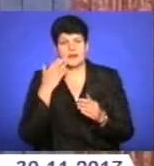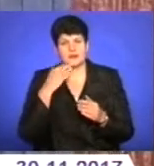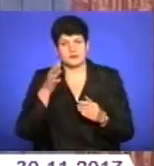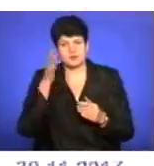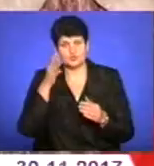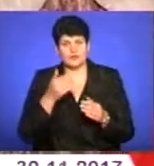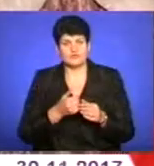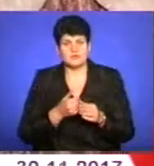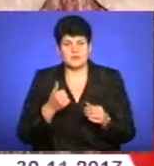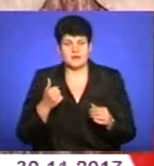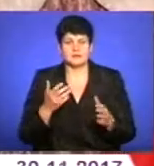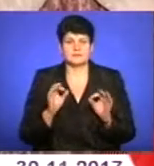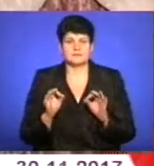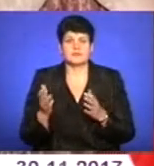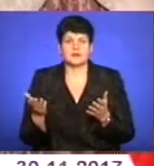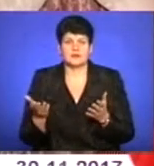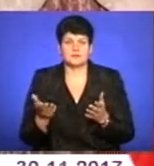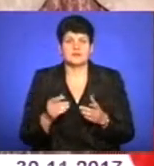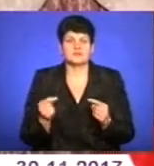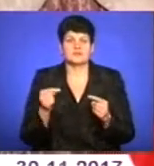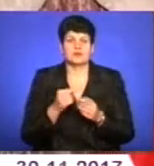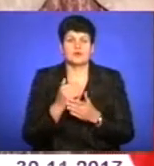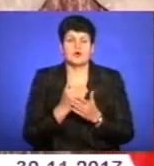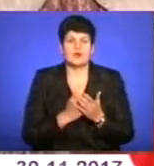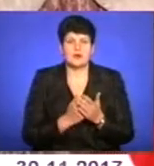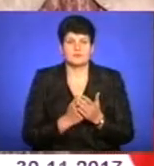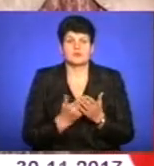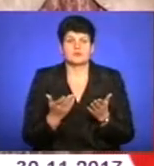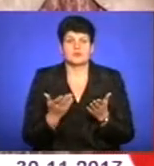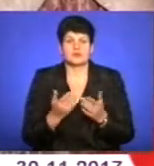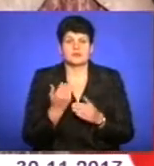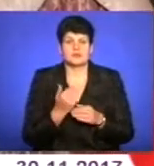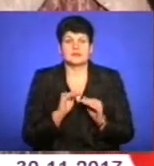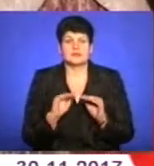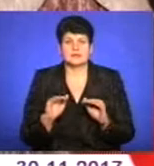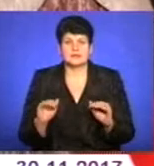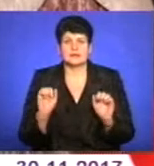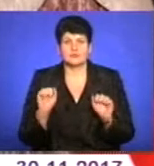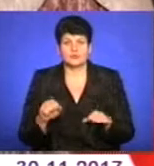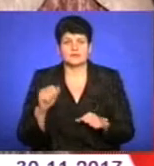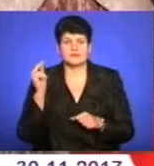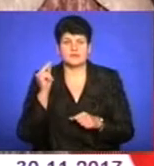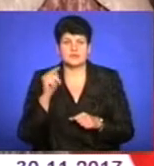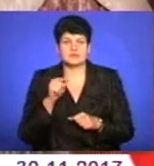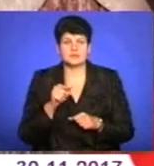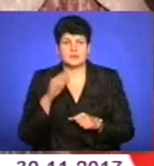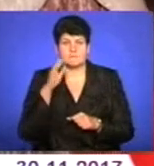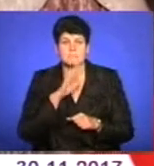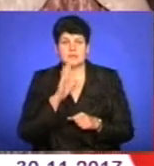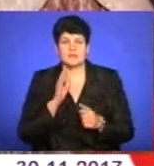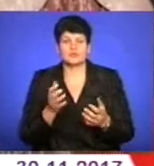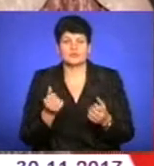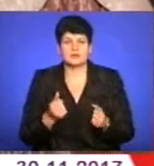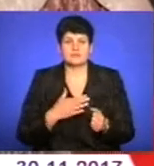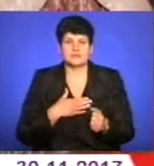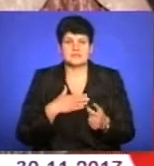чи це тяжка. Ми визначаємо для батьків програму, за якою вони, їхня дитина може навчатися, а тоді батьки отримують від